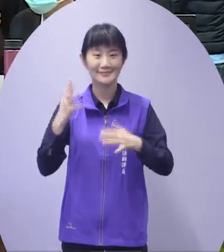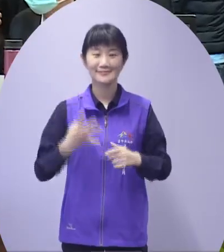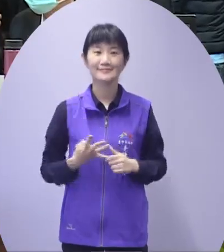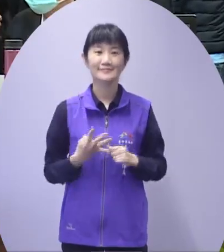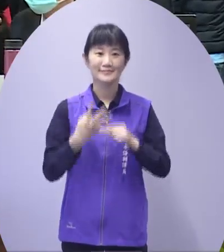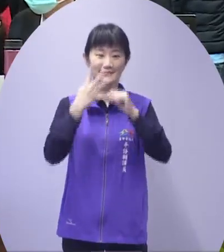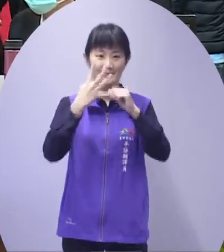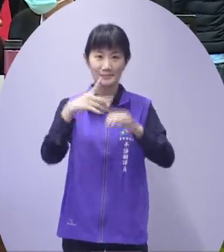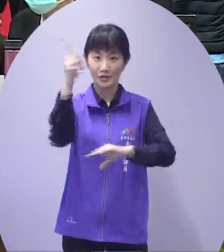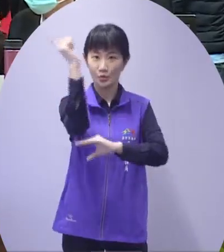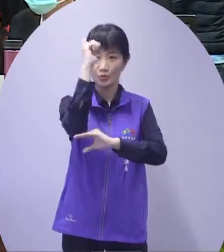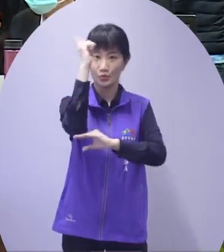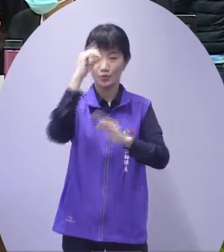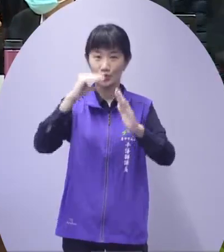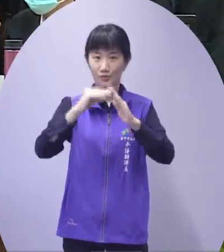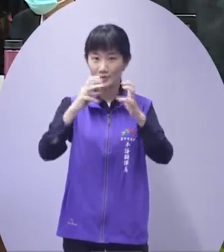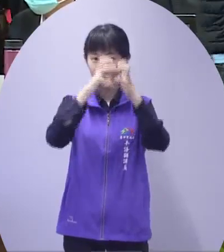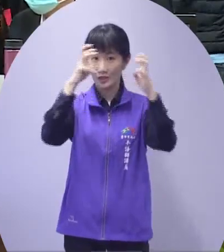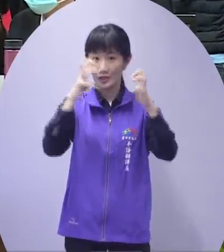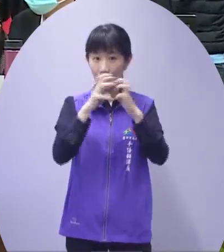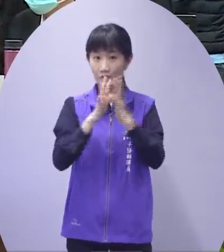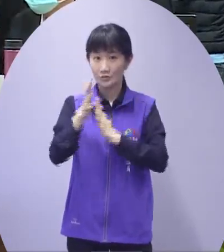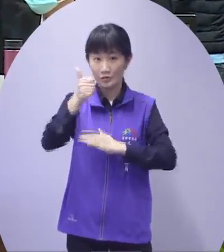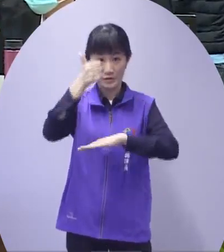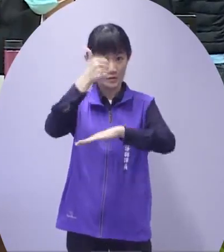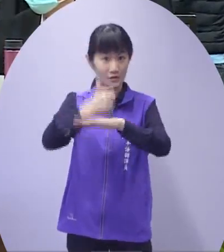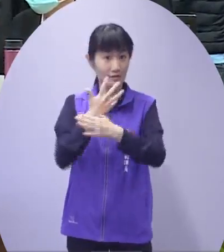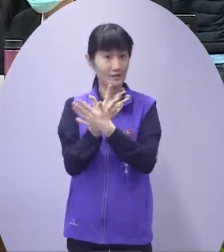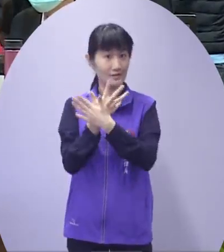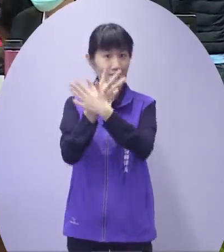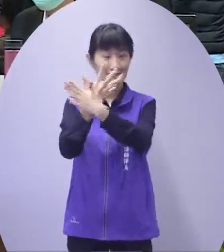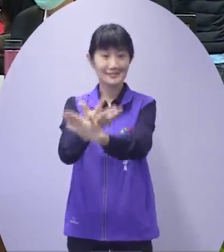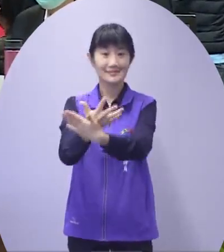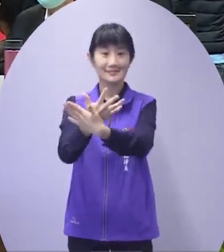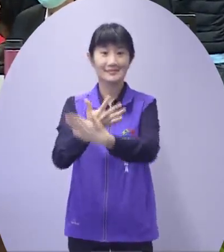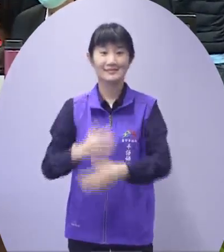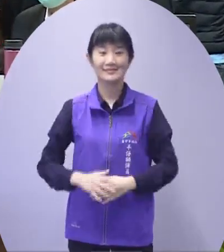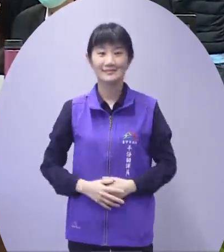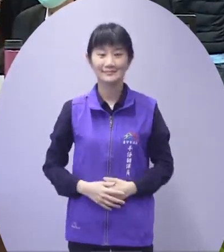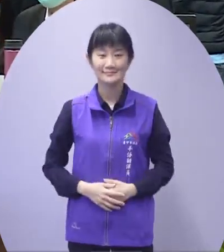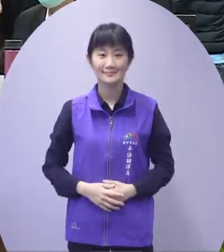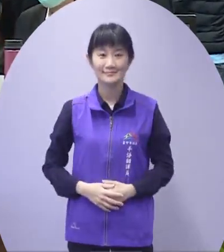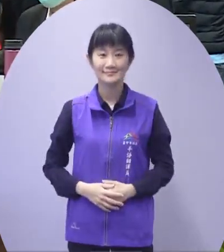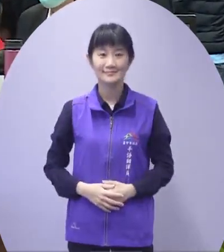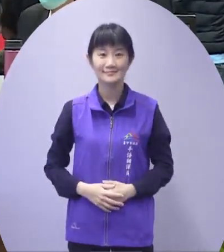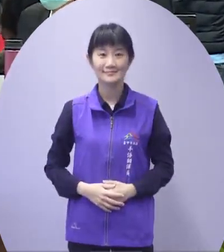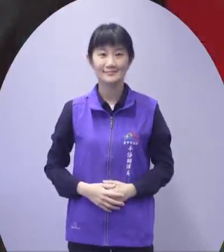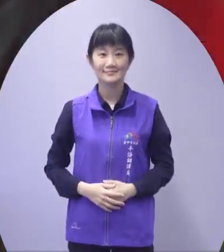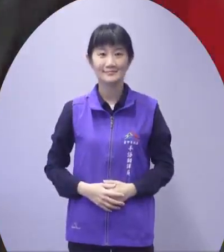第四位，消防局杨敬轩队员，请上台授奖。